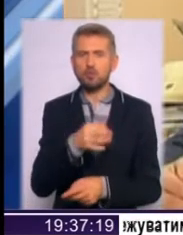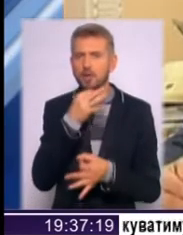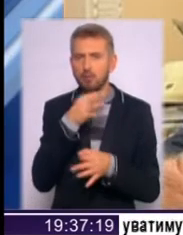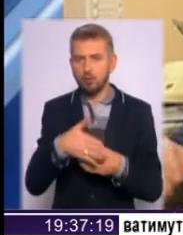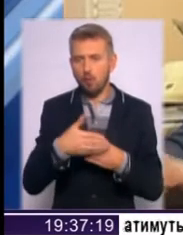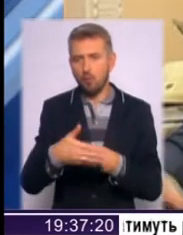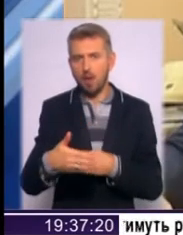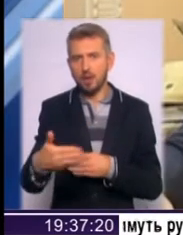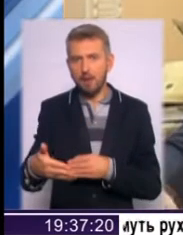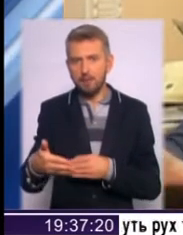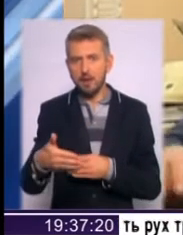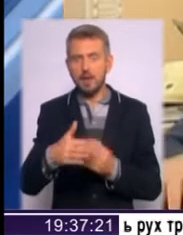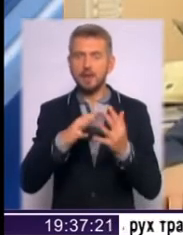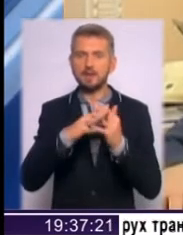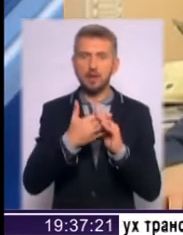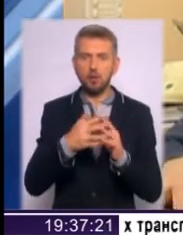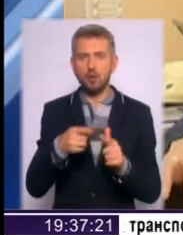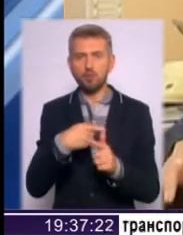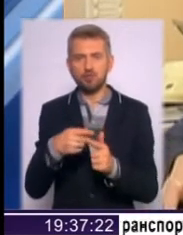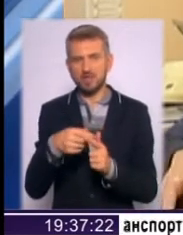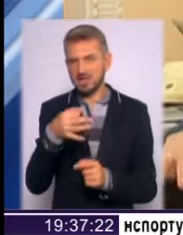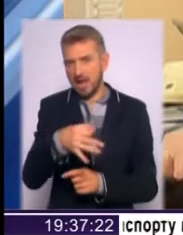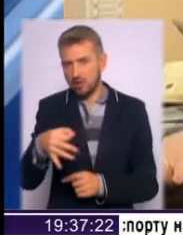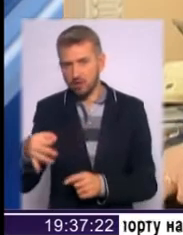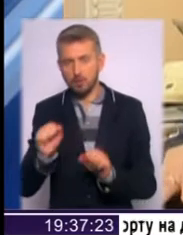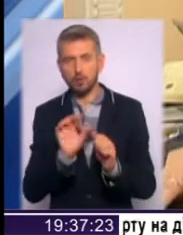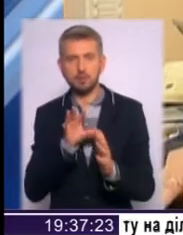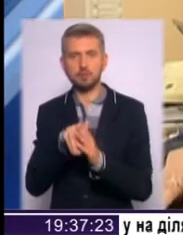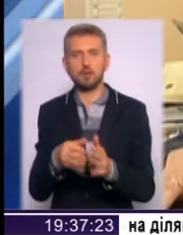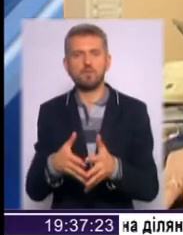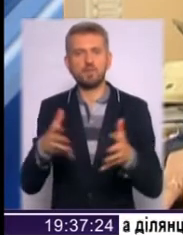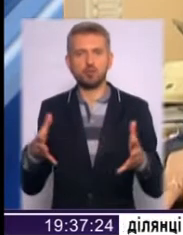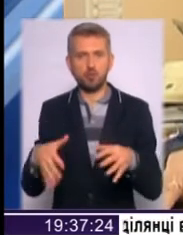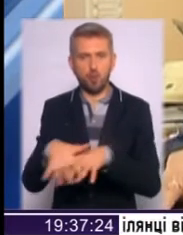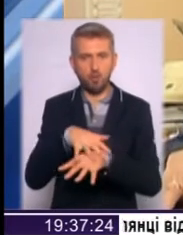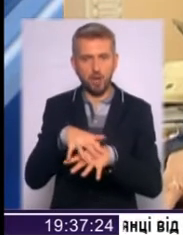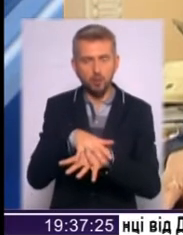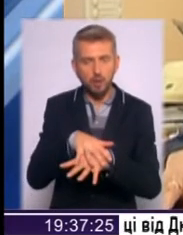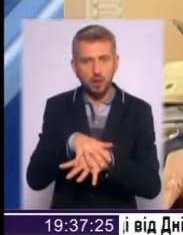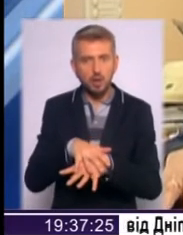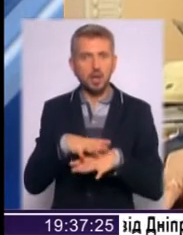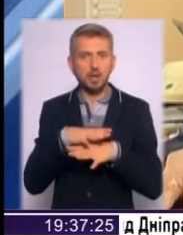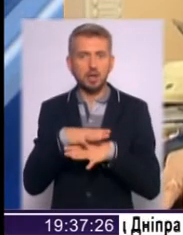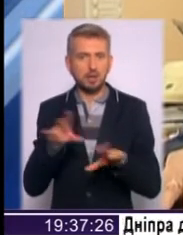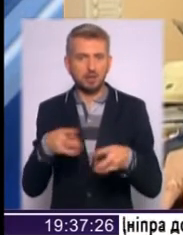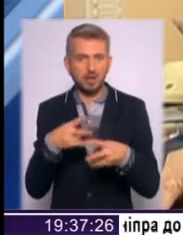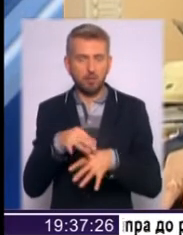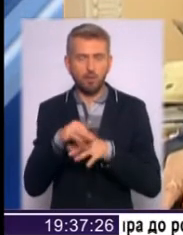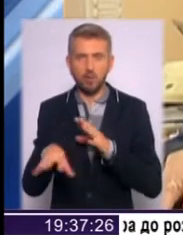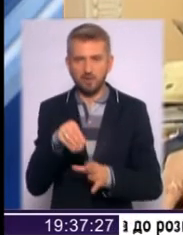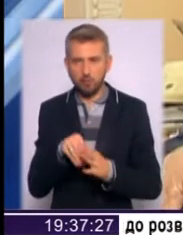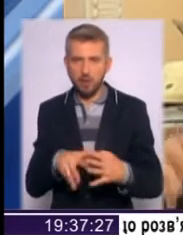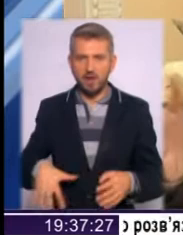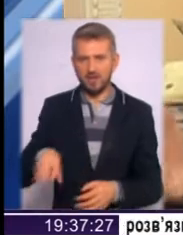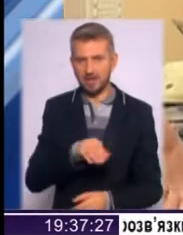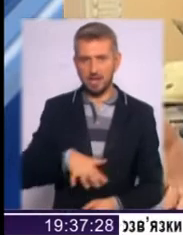етапі село чи селище могло долучатись до більшої громади, і для того не було б необхідності проводити вибори на всій